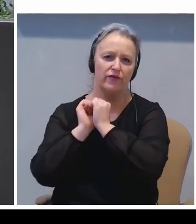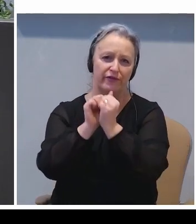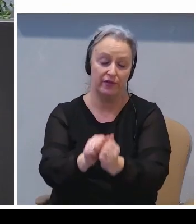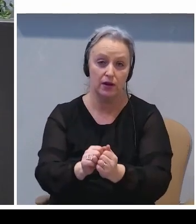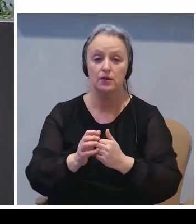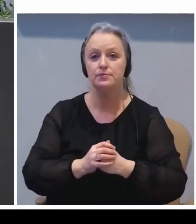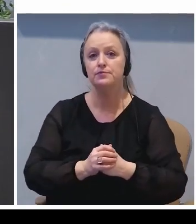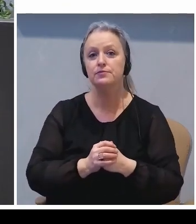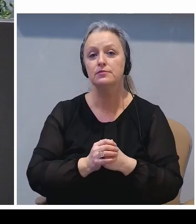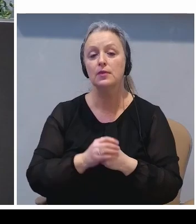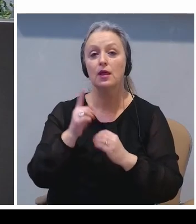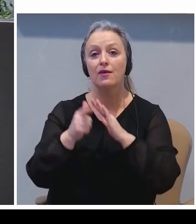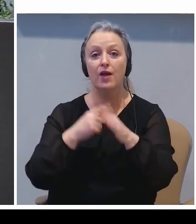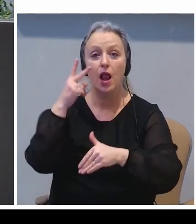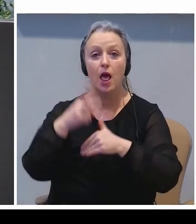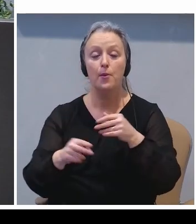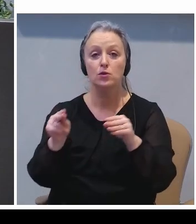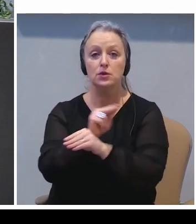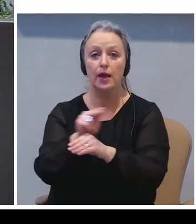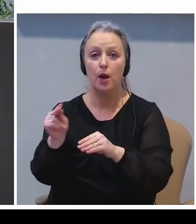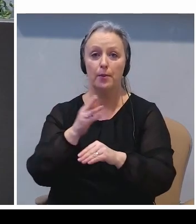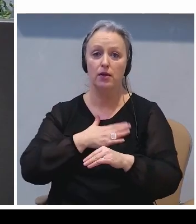Ja lõpuks tahame selle teraapia